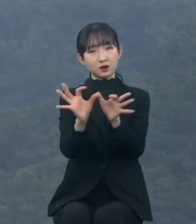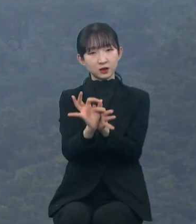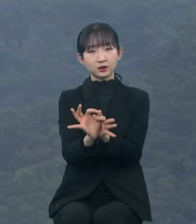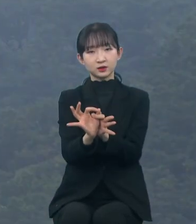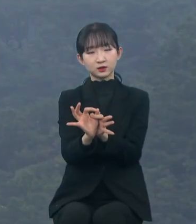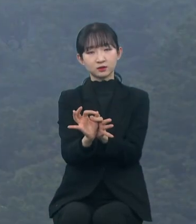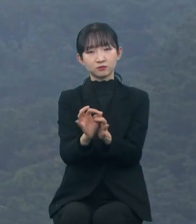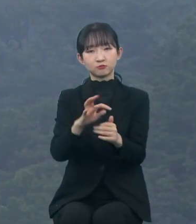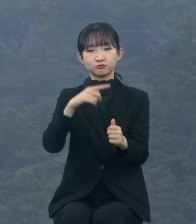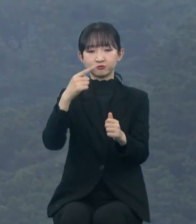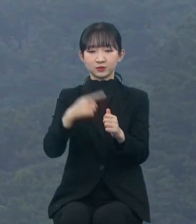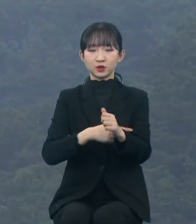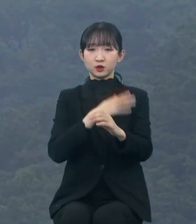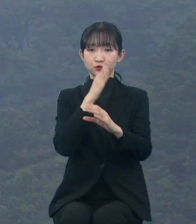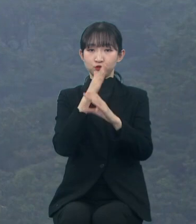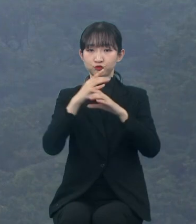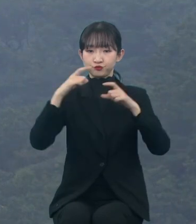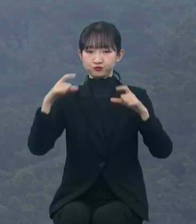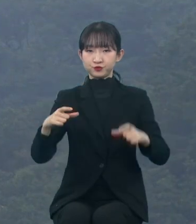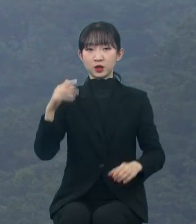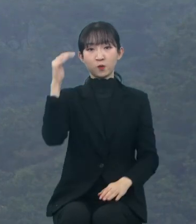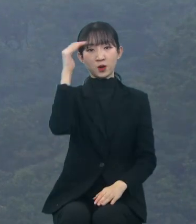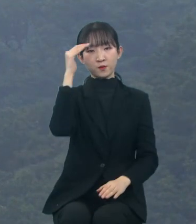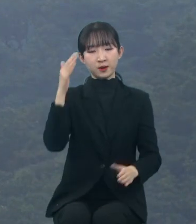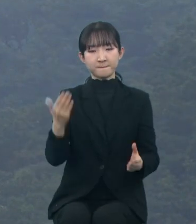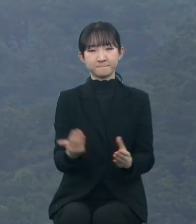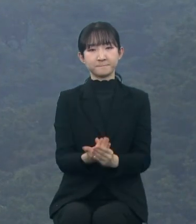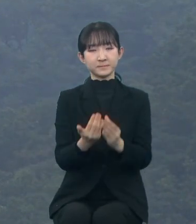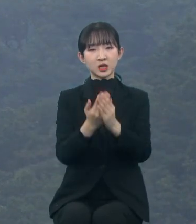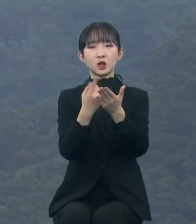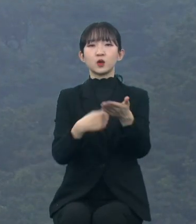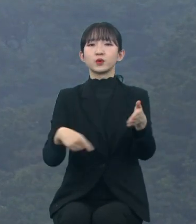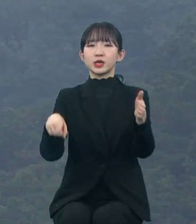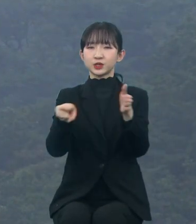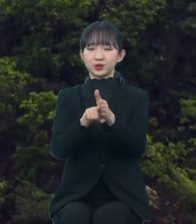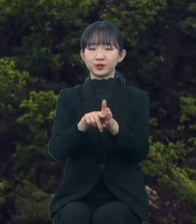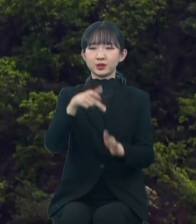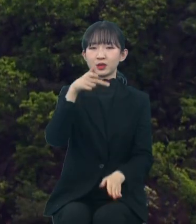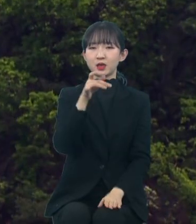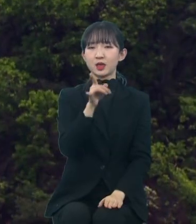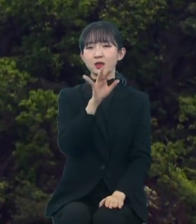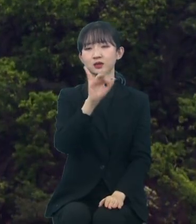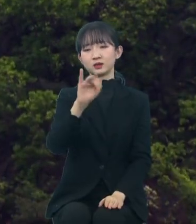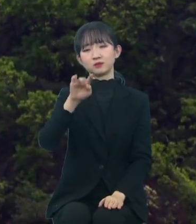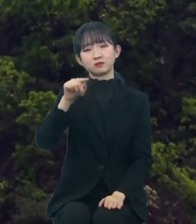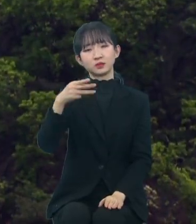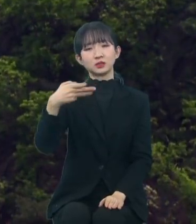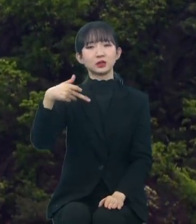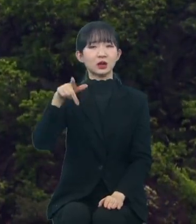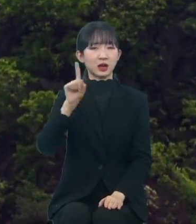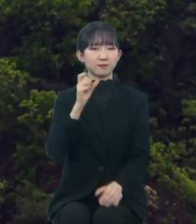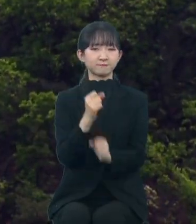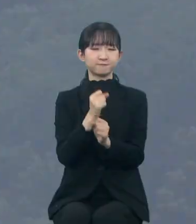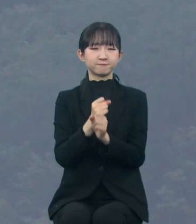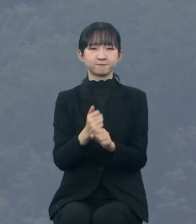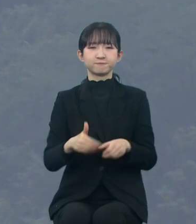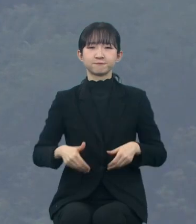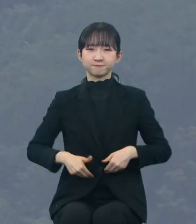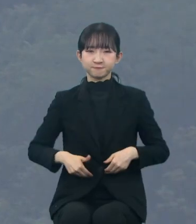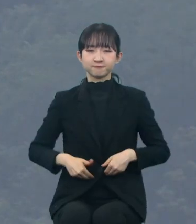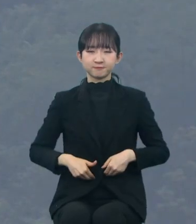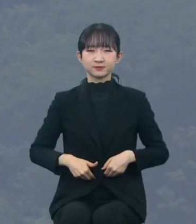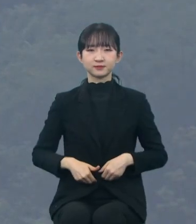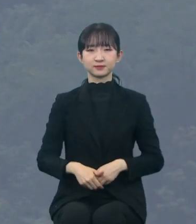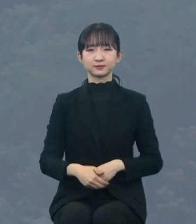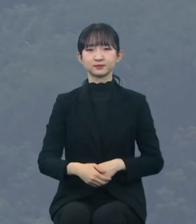연결해 중구의 관광 활성화를 위해선 해상 관광 케이블카 도입이 필요하다고 덧붙였습니다. BTV